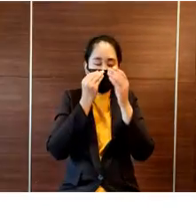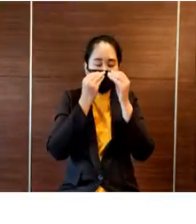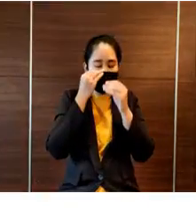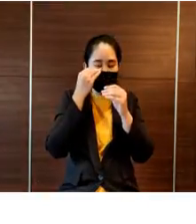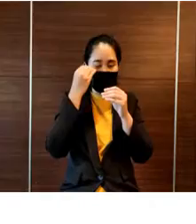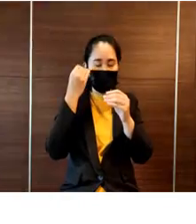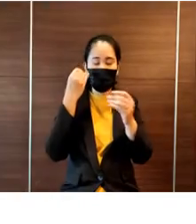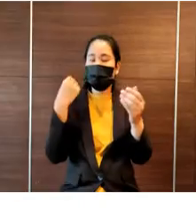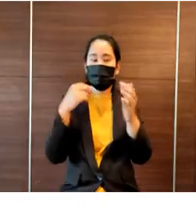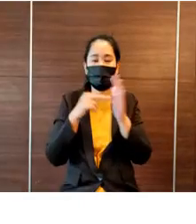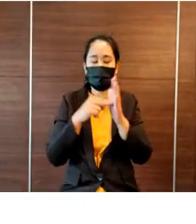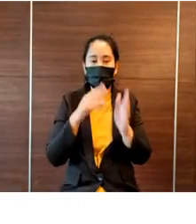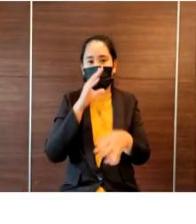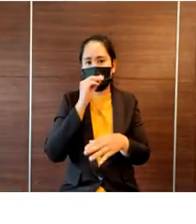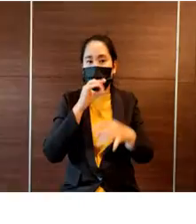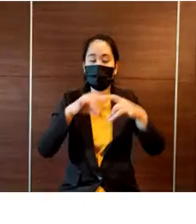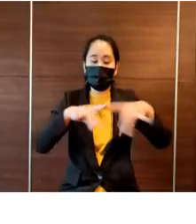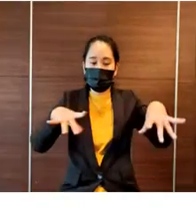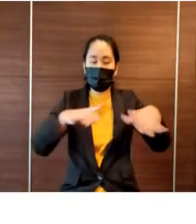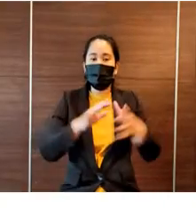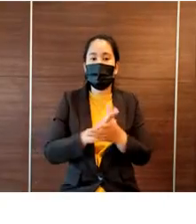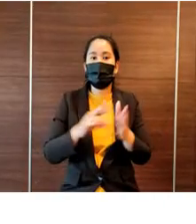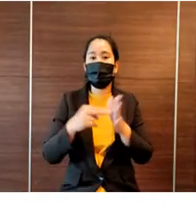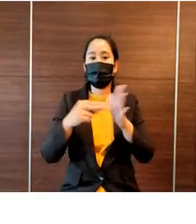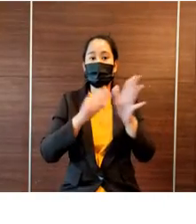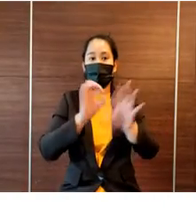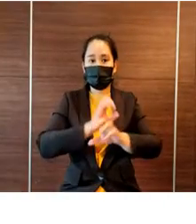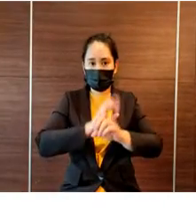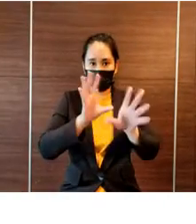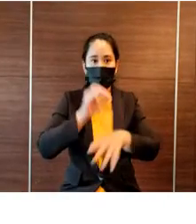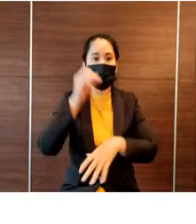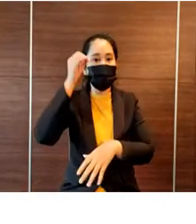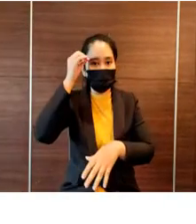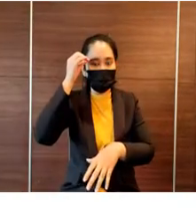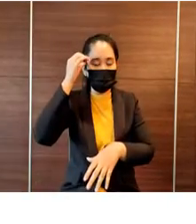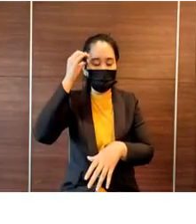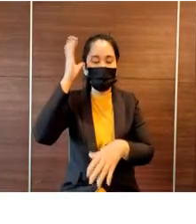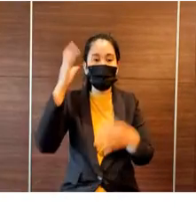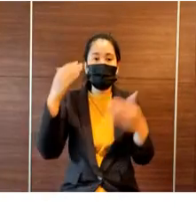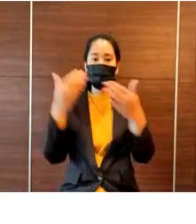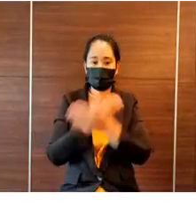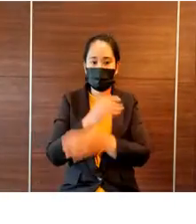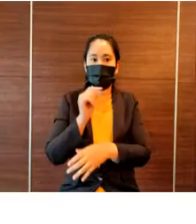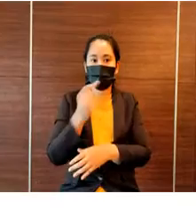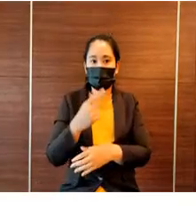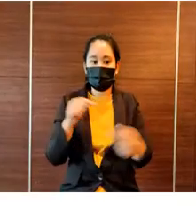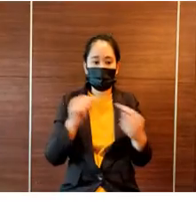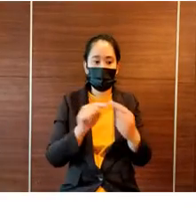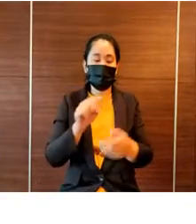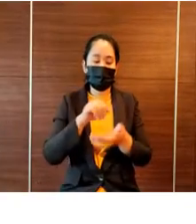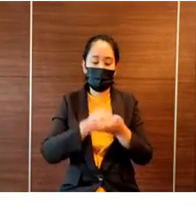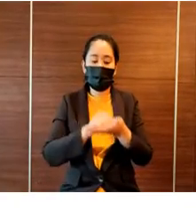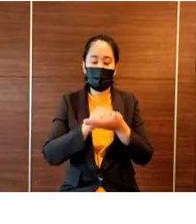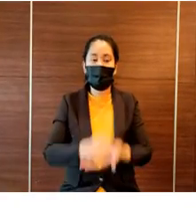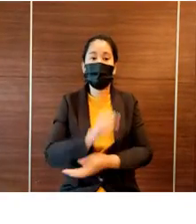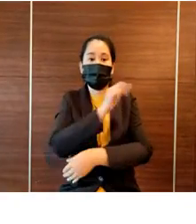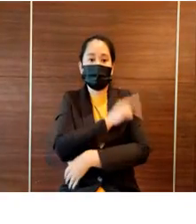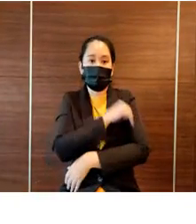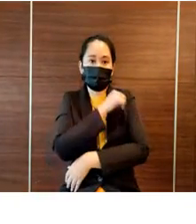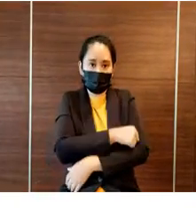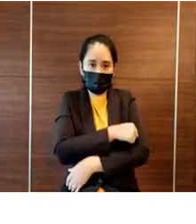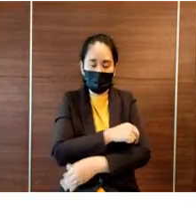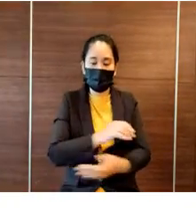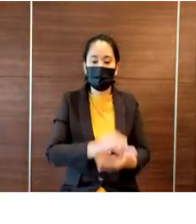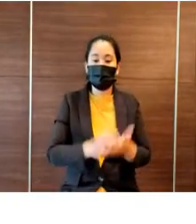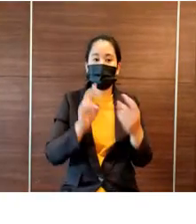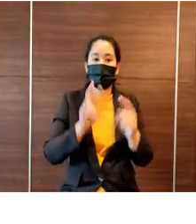สียงที่เราพูดอ่ะมันชัดเจนเลยว่าต้องเปลี่ยนความรู้ในส่วนของเรื่องที่เป็นทางการแพทย์ความรู้ระดับที่ส